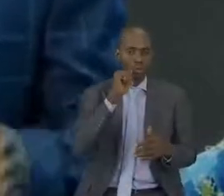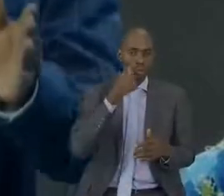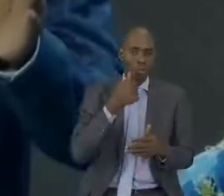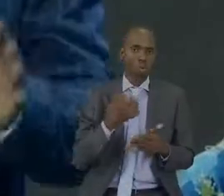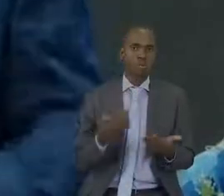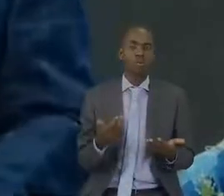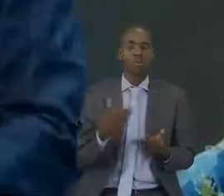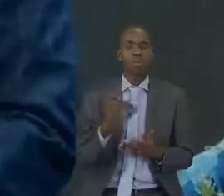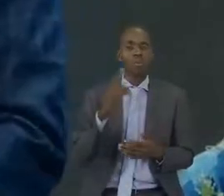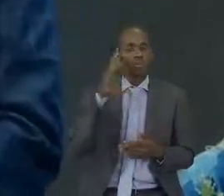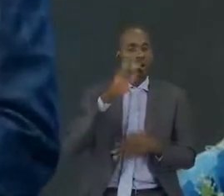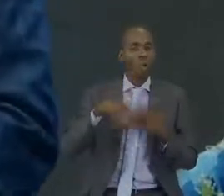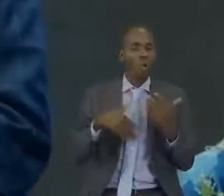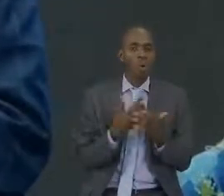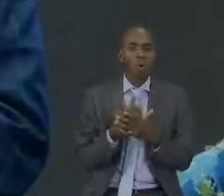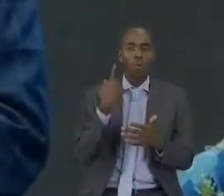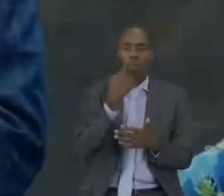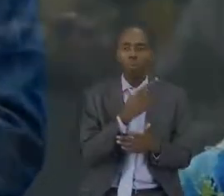régions, dans vos pays.